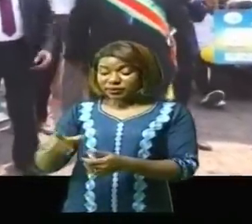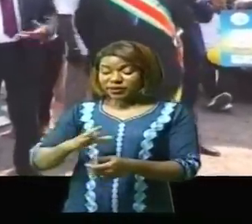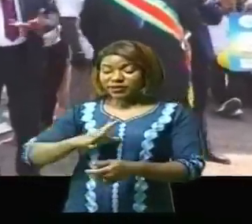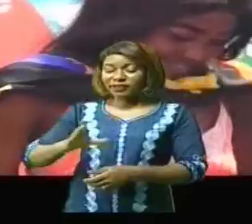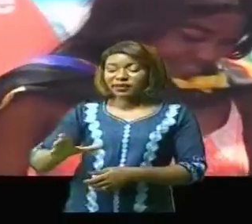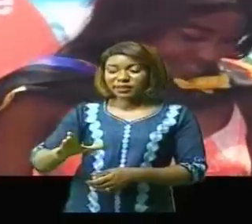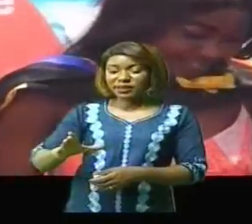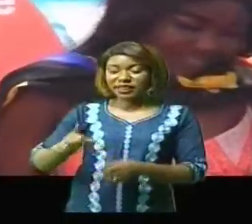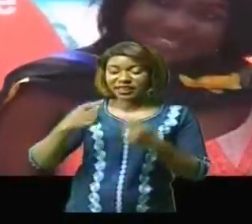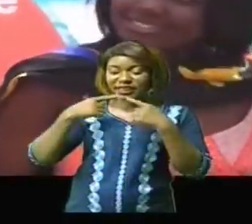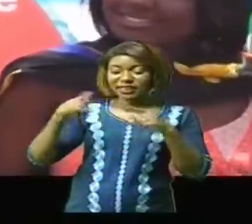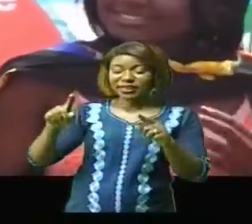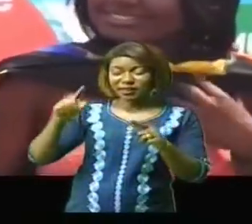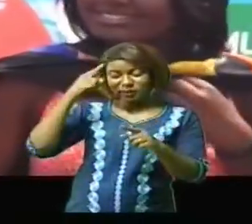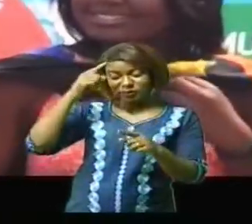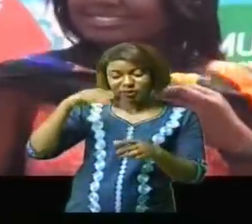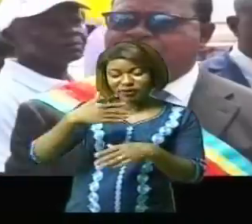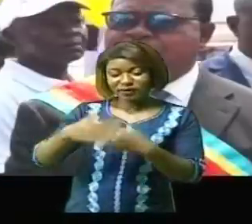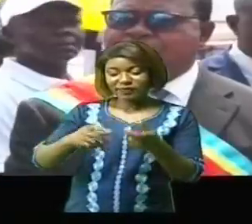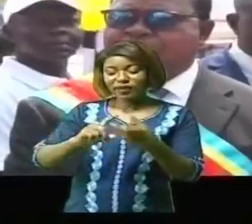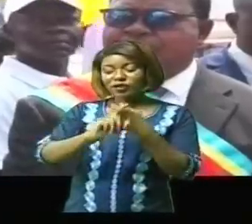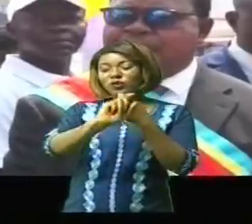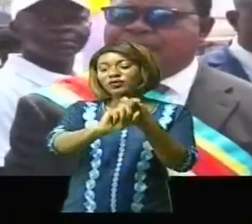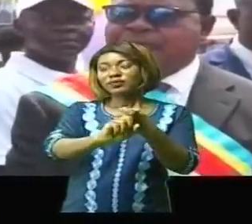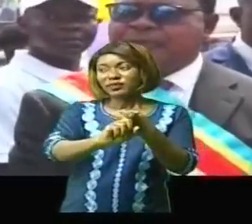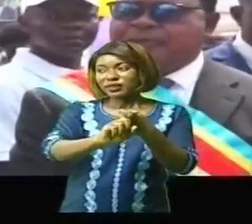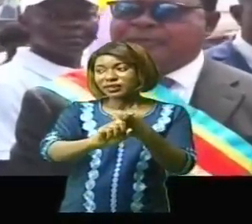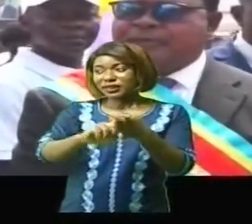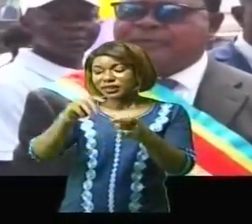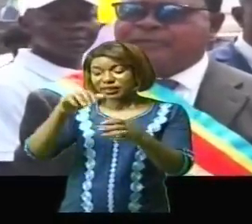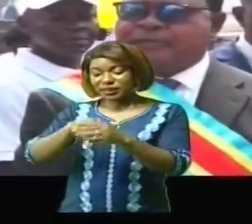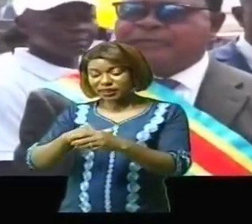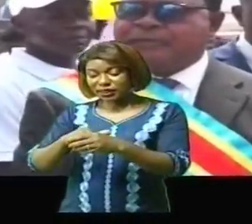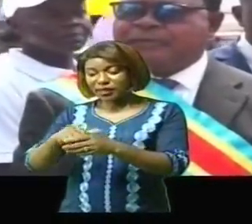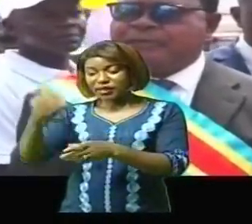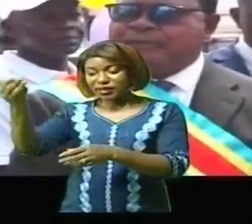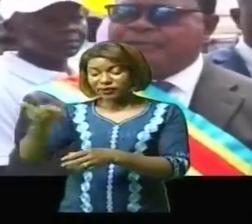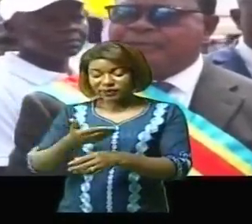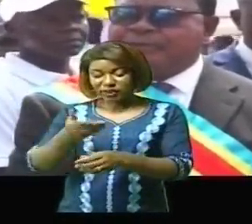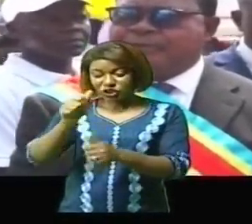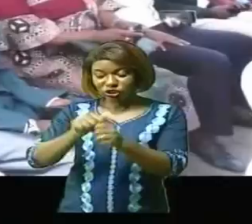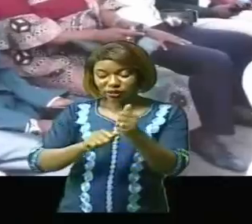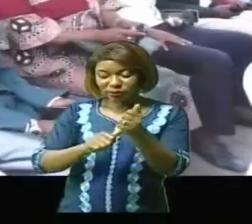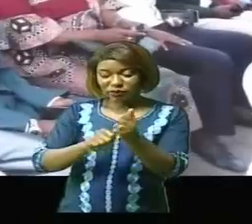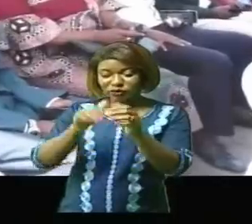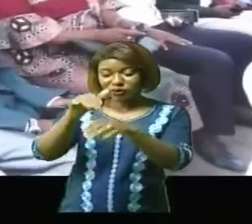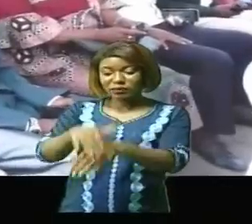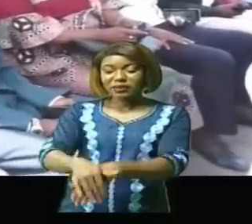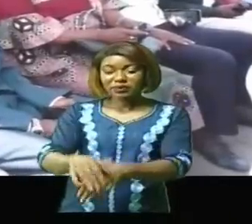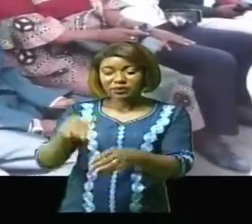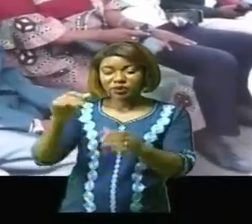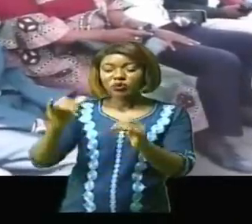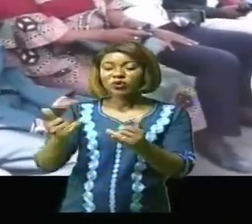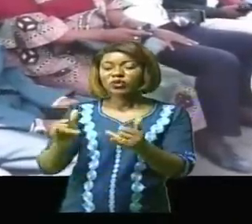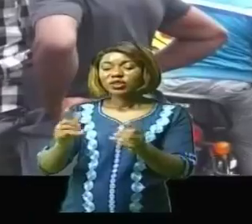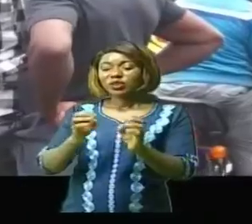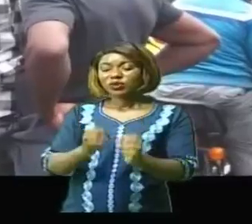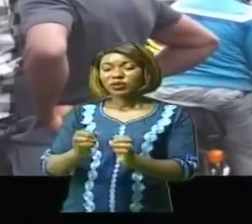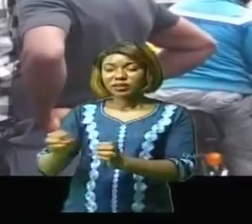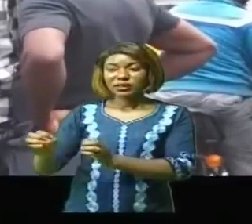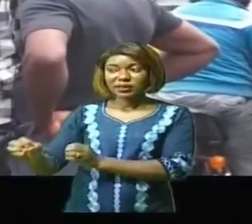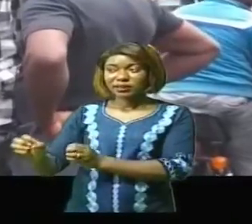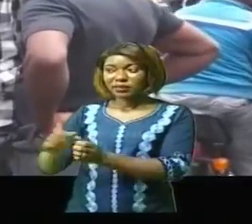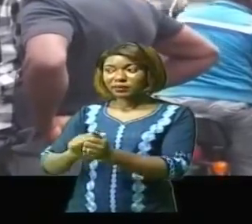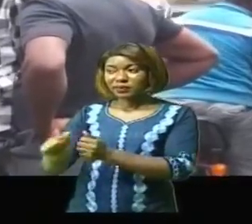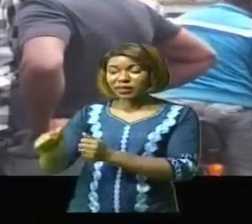les gagnants pour avoir fait confiance à la machine du social et invité chacun à participer au jeu organisé par